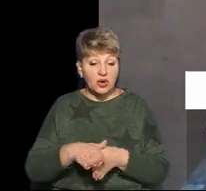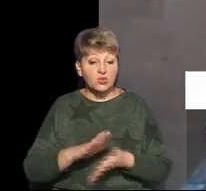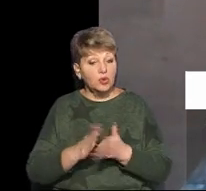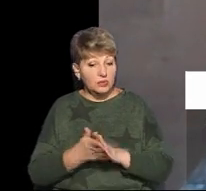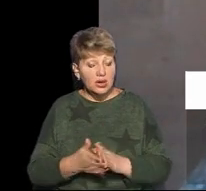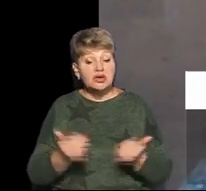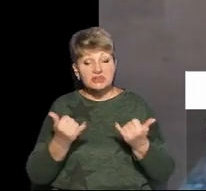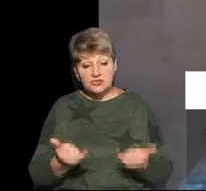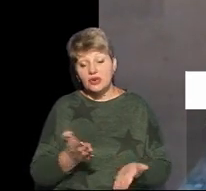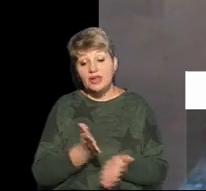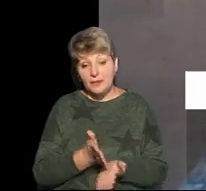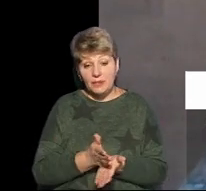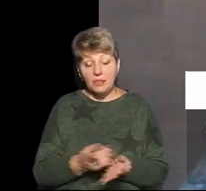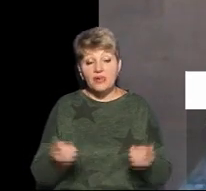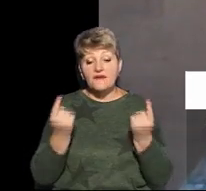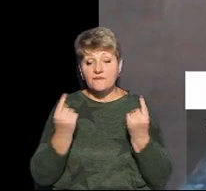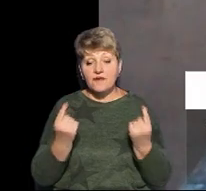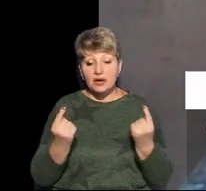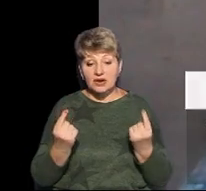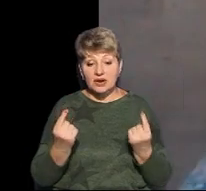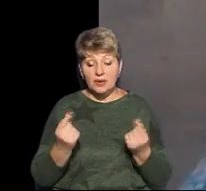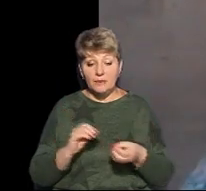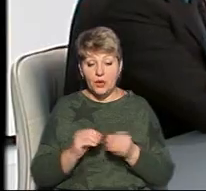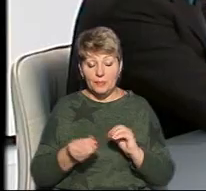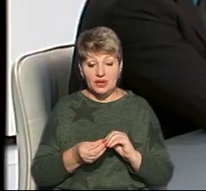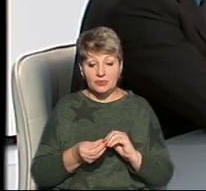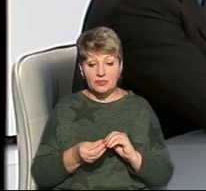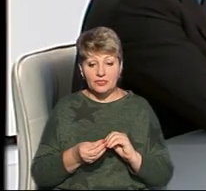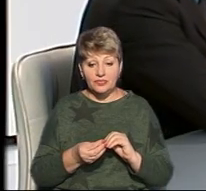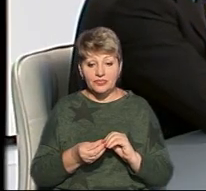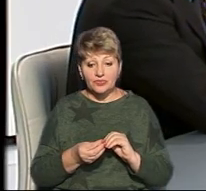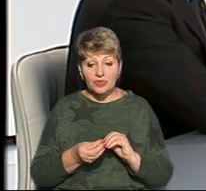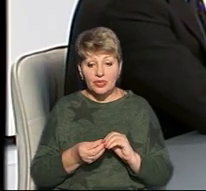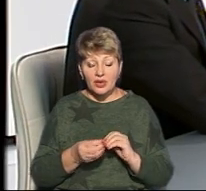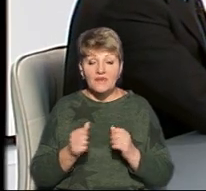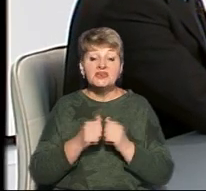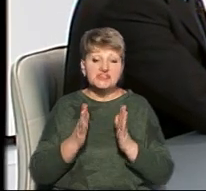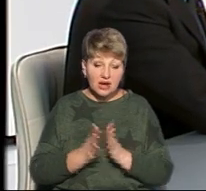і ми сьогодні маємо величезні оці проблеми. Пане Станіславе, а взагалі вони